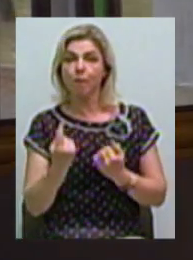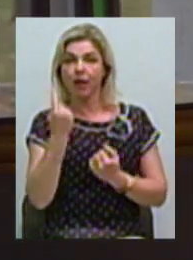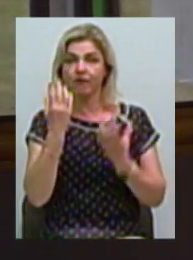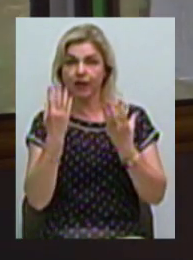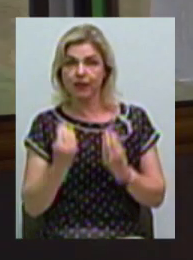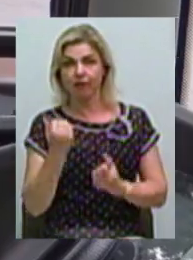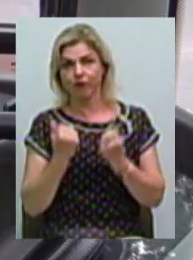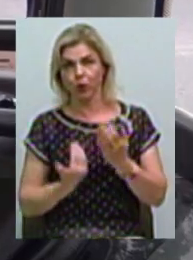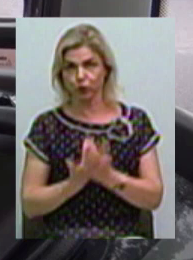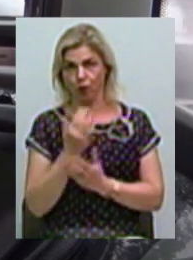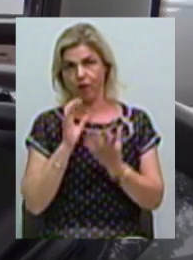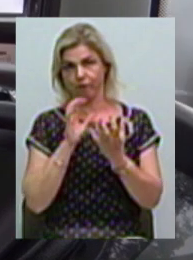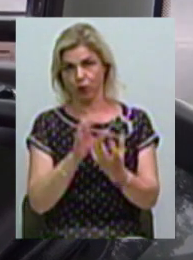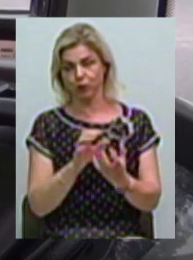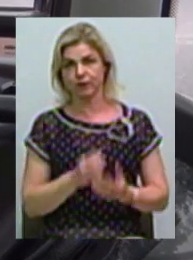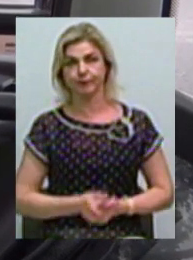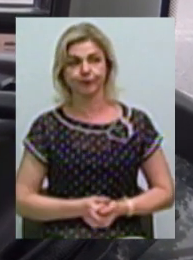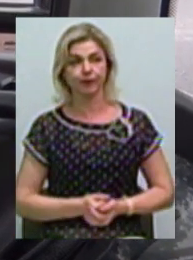за кермом нового автобуса.